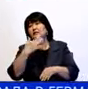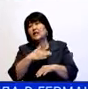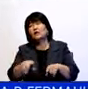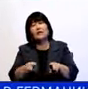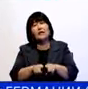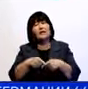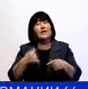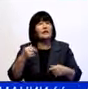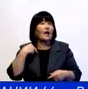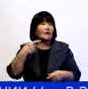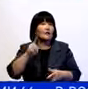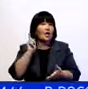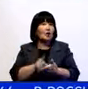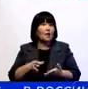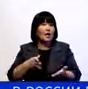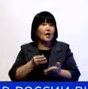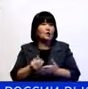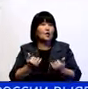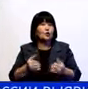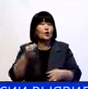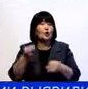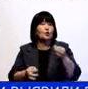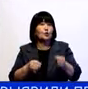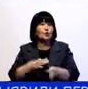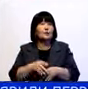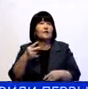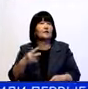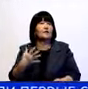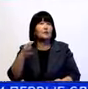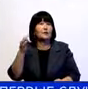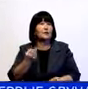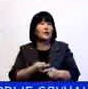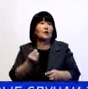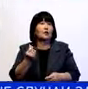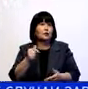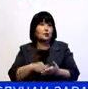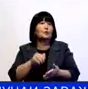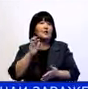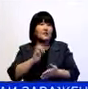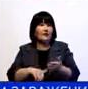Кроме того, должник обязан оплатить услугу судоисполнителей 25% от суммы штрафа.